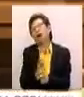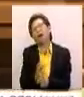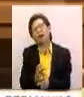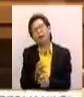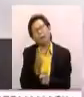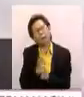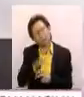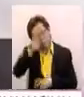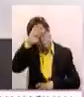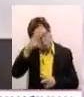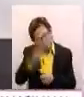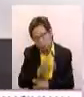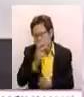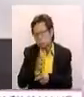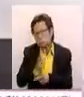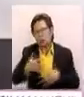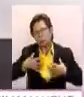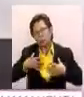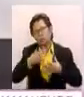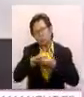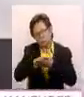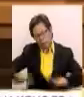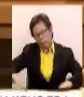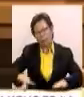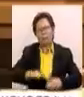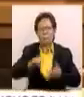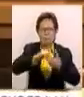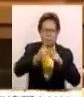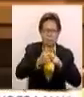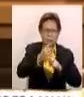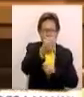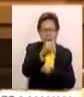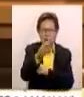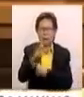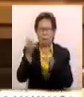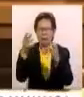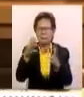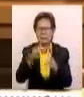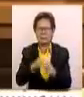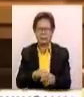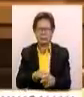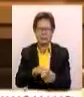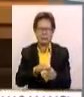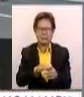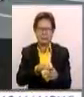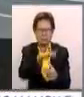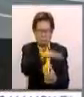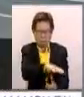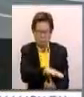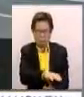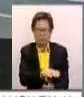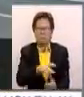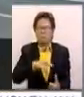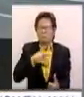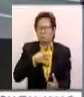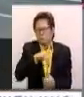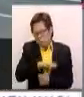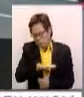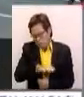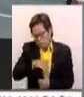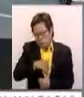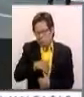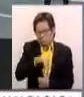rumit untuk selamat. Masalah penyakit HIV ini dia ada banyak stigma dan diskriminasi melekat pada ini.